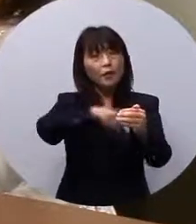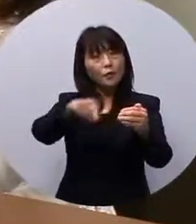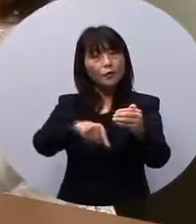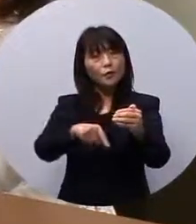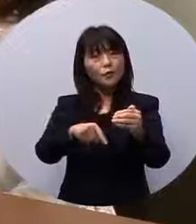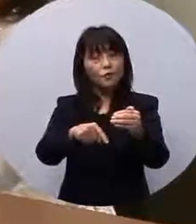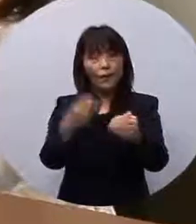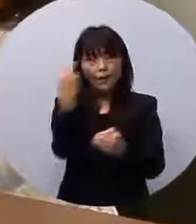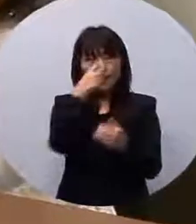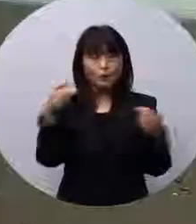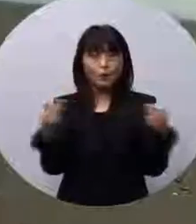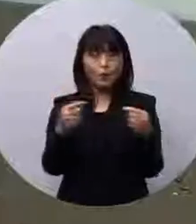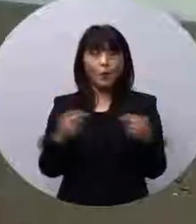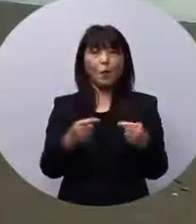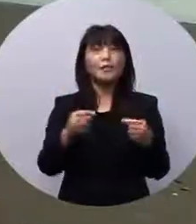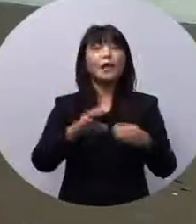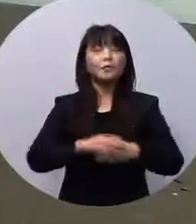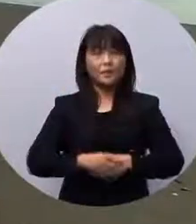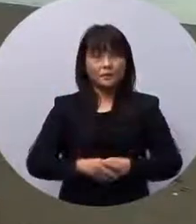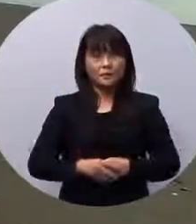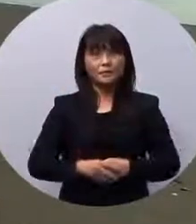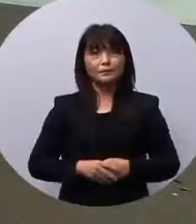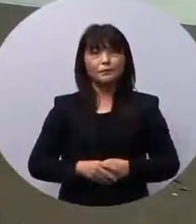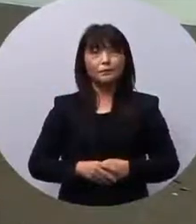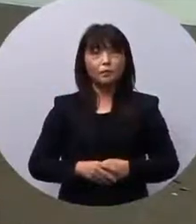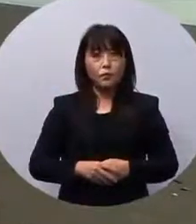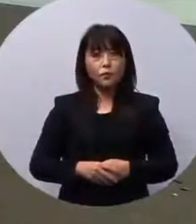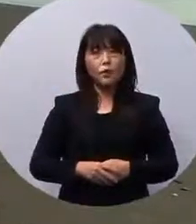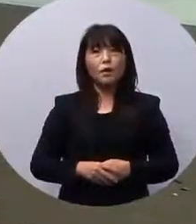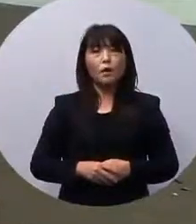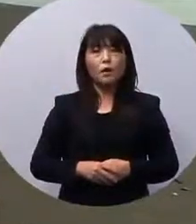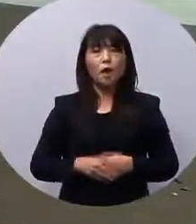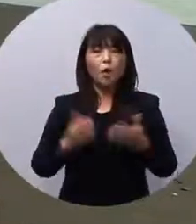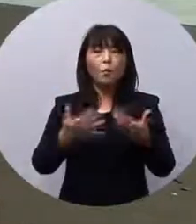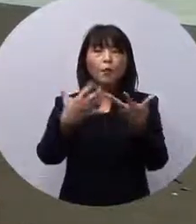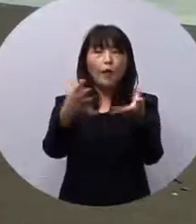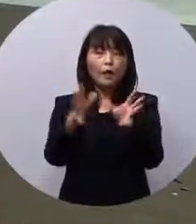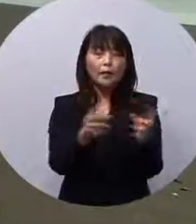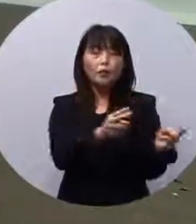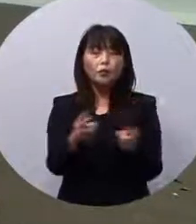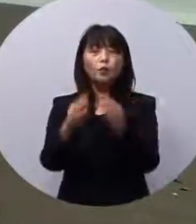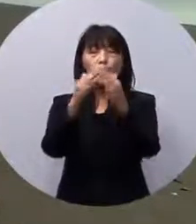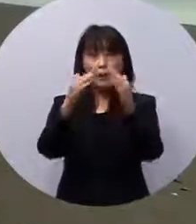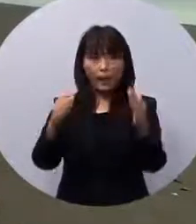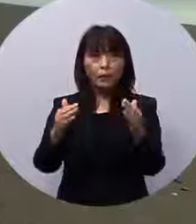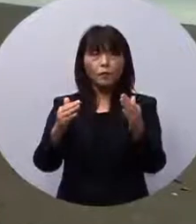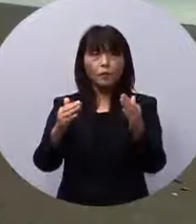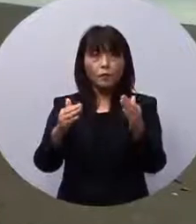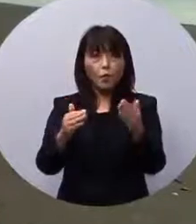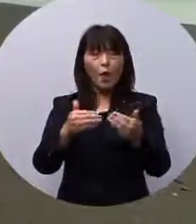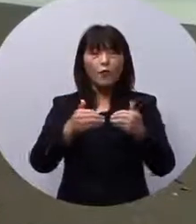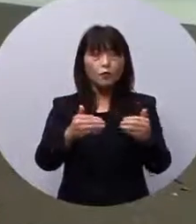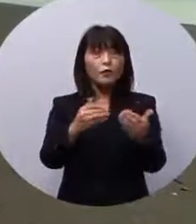討している状況です。 この藤沢盛り上げ隊準備会は推進方